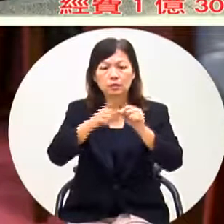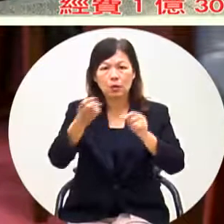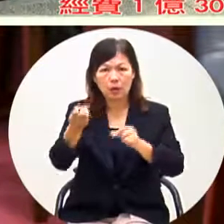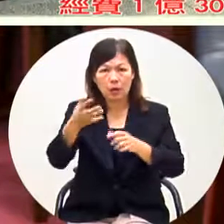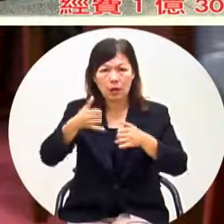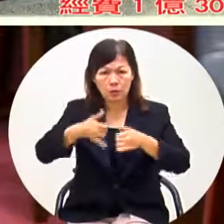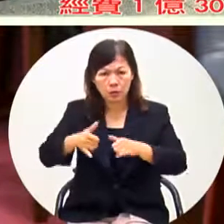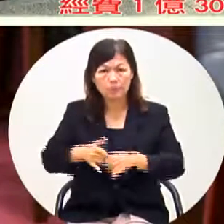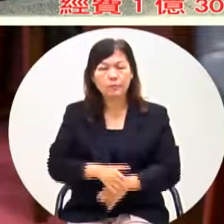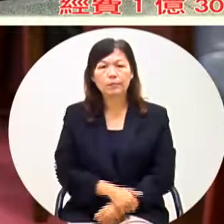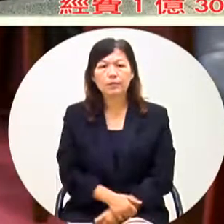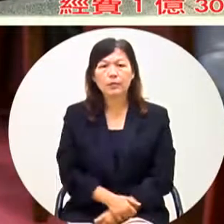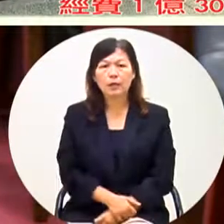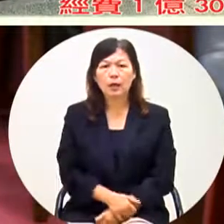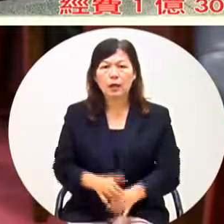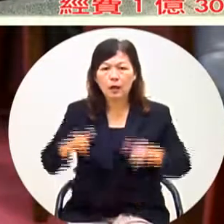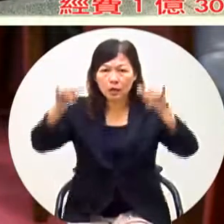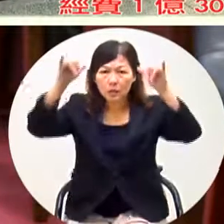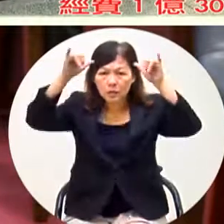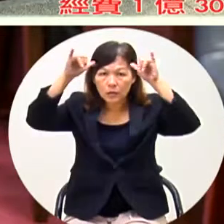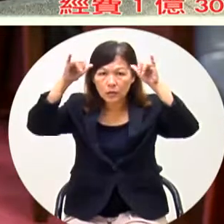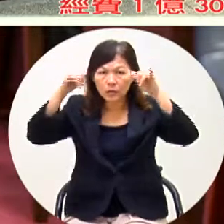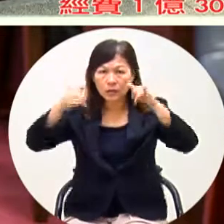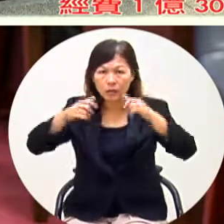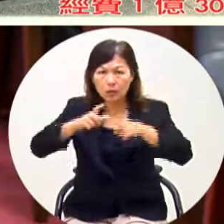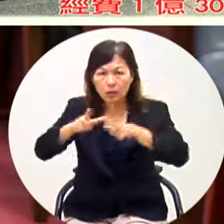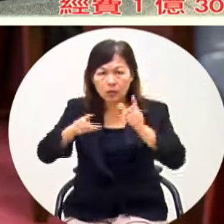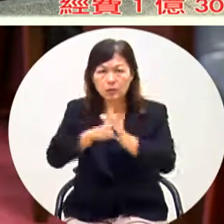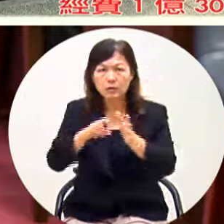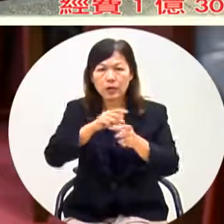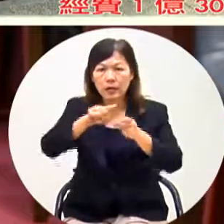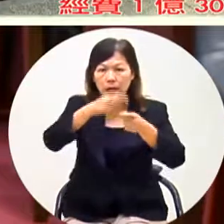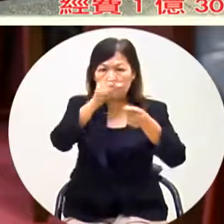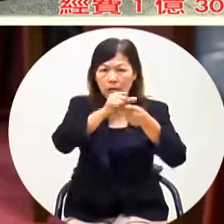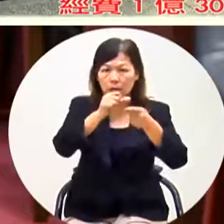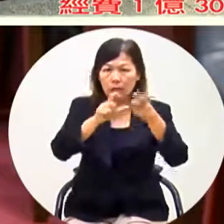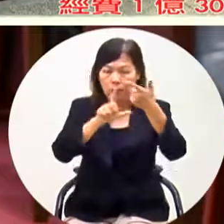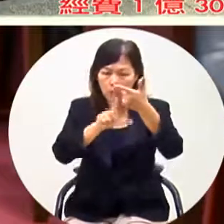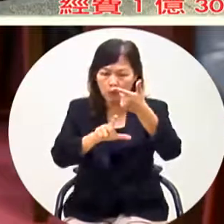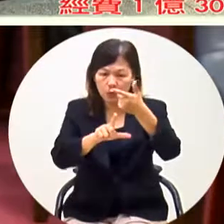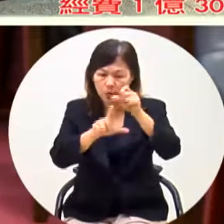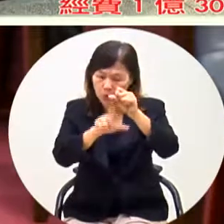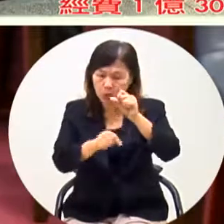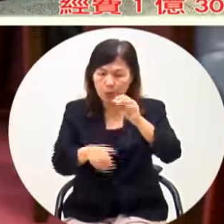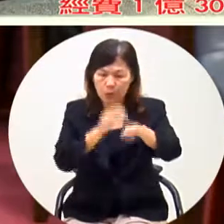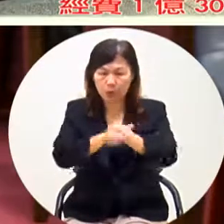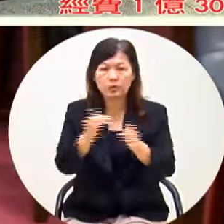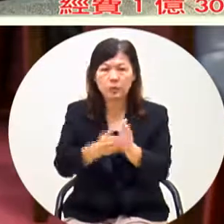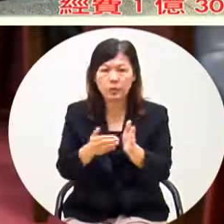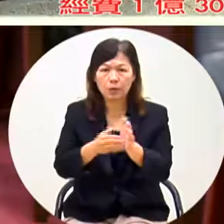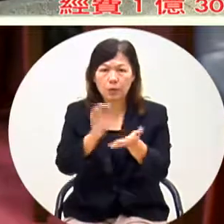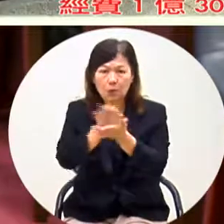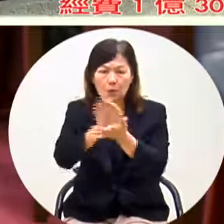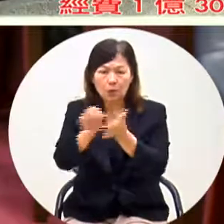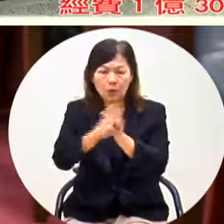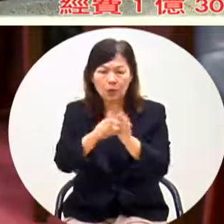园这个地方，在105年5月的时候就已经完工了，花了我们的百姓